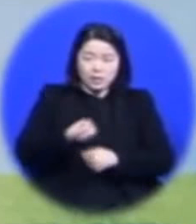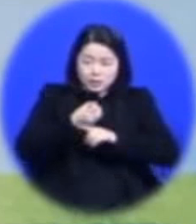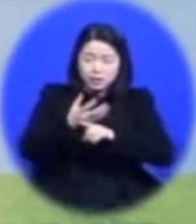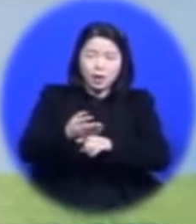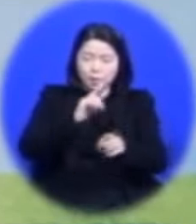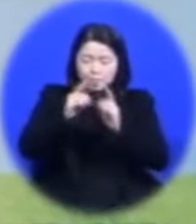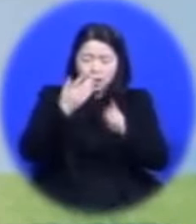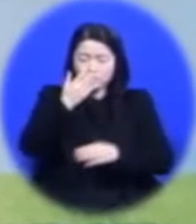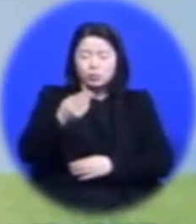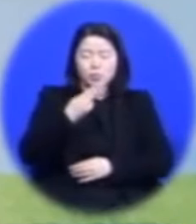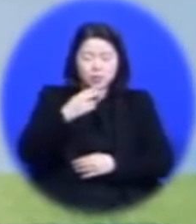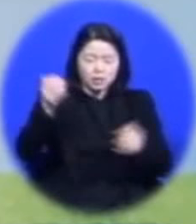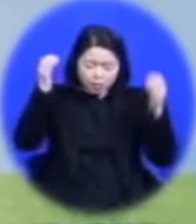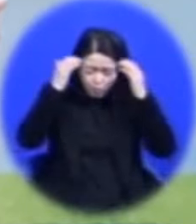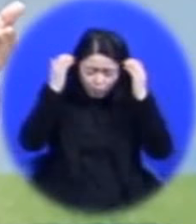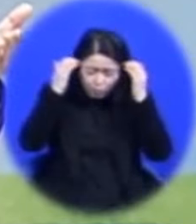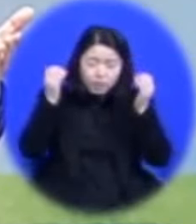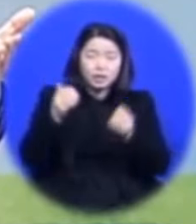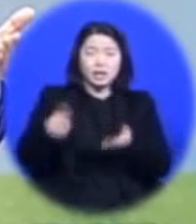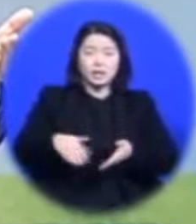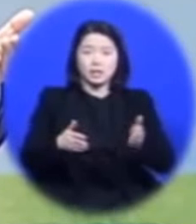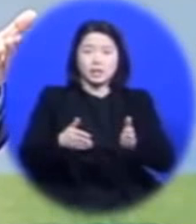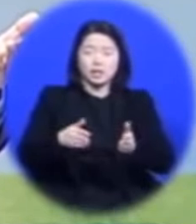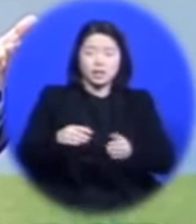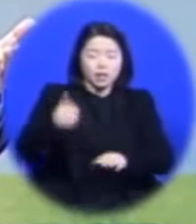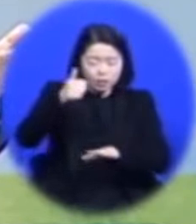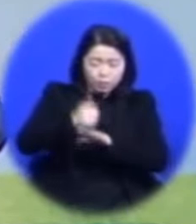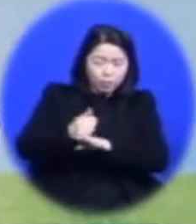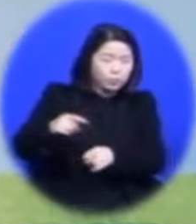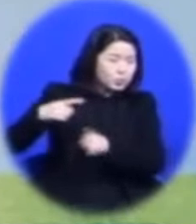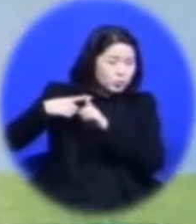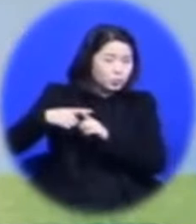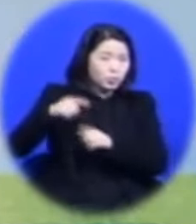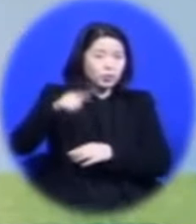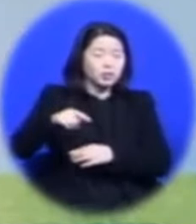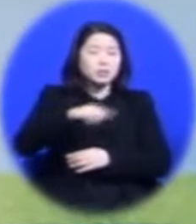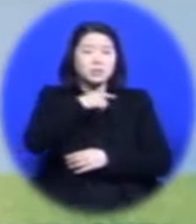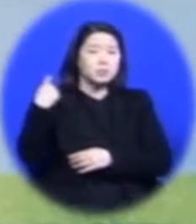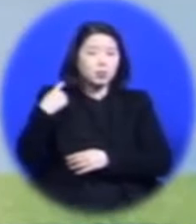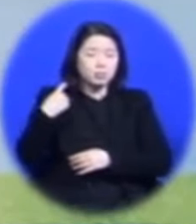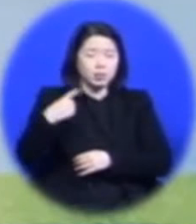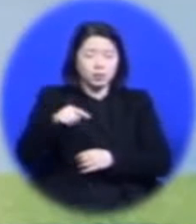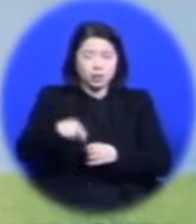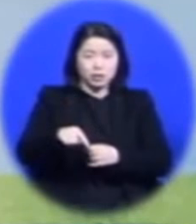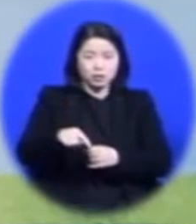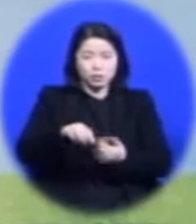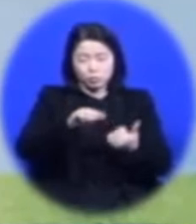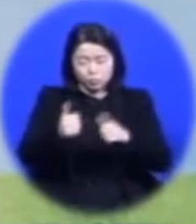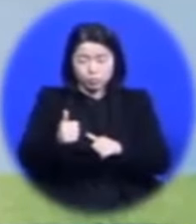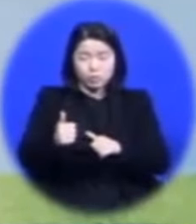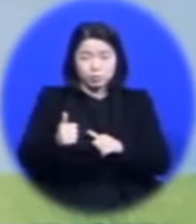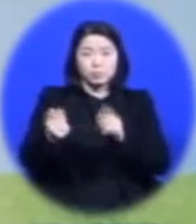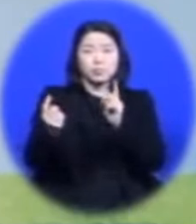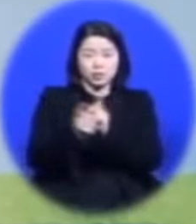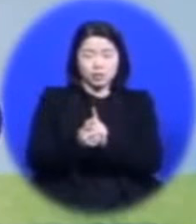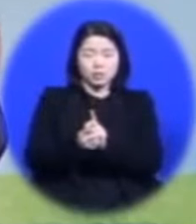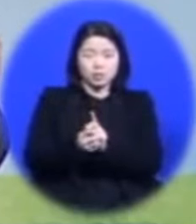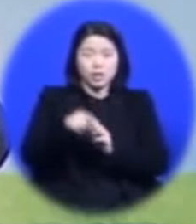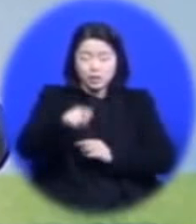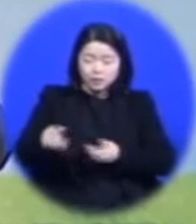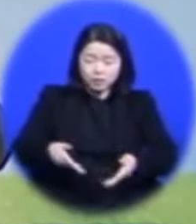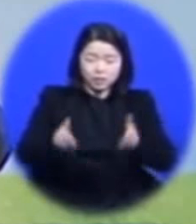길 결국은 순교하는 그 길 결국은 목베임을 당해서 죽었잖아요 그